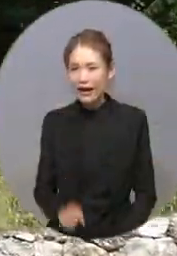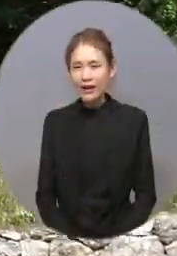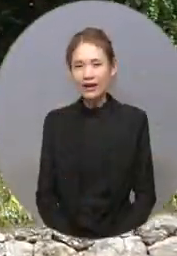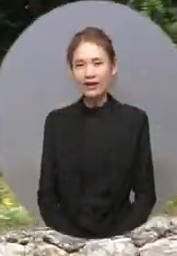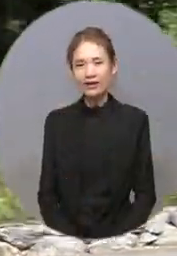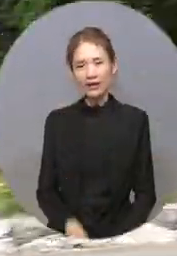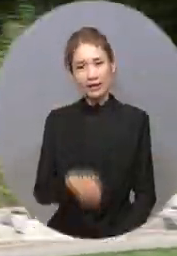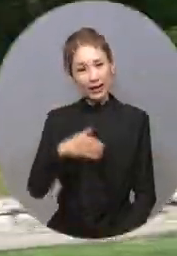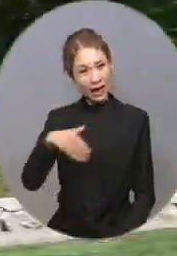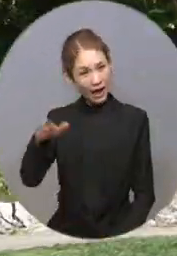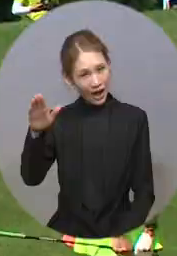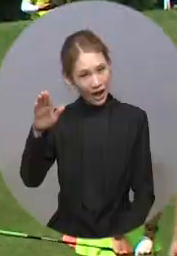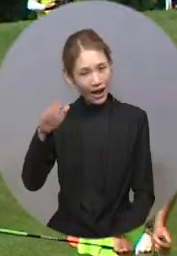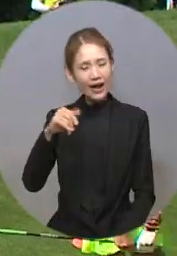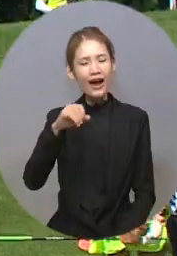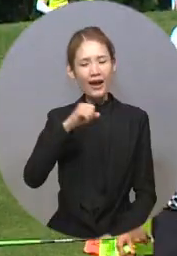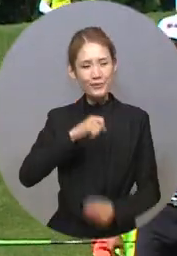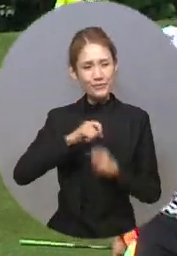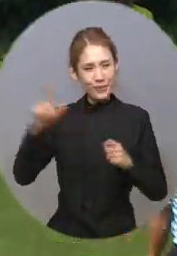간다 간다. 아 좋아 좋아.